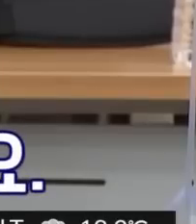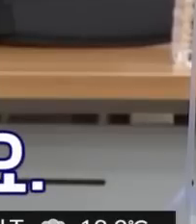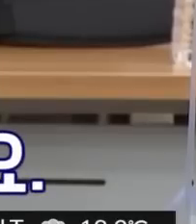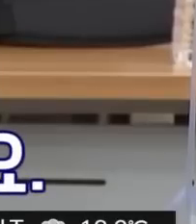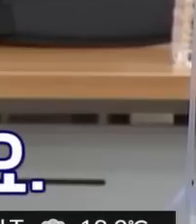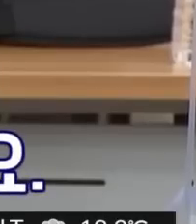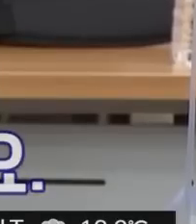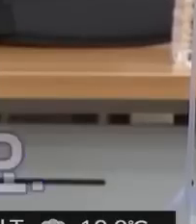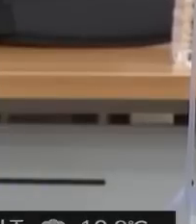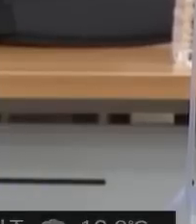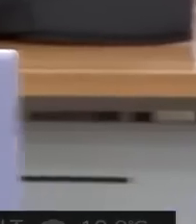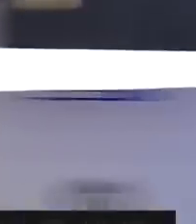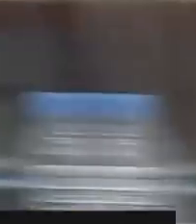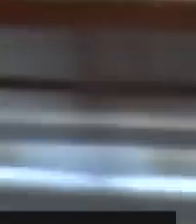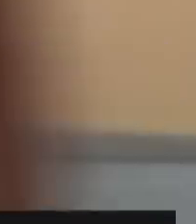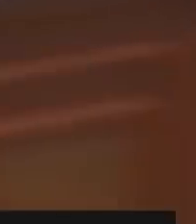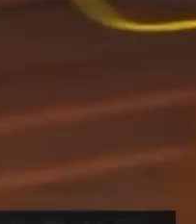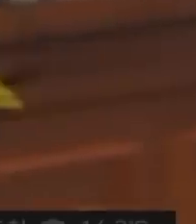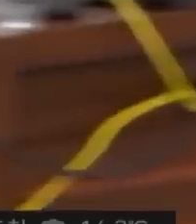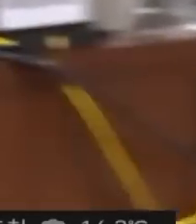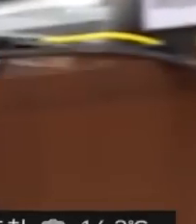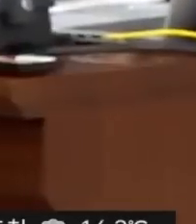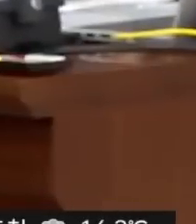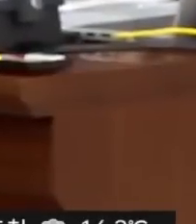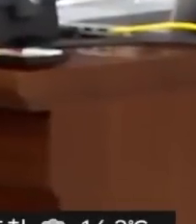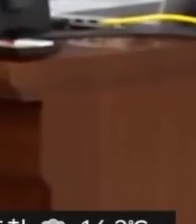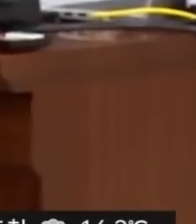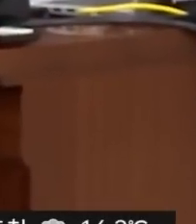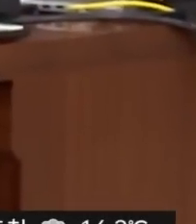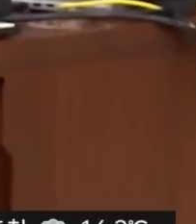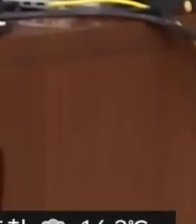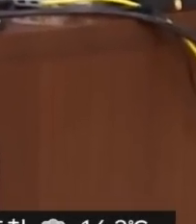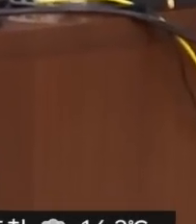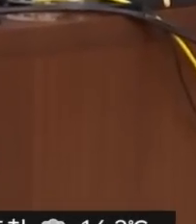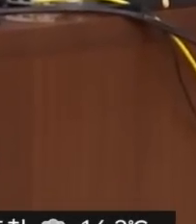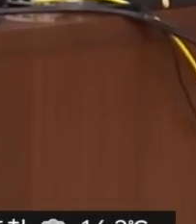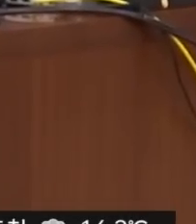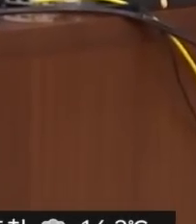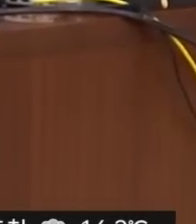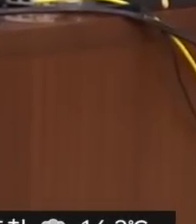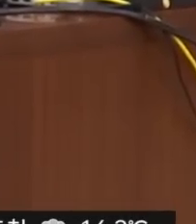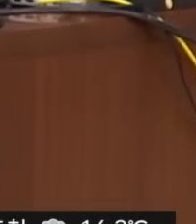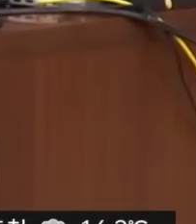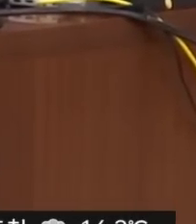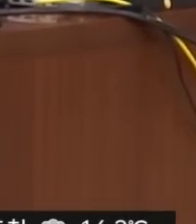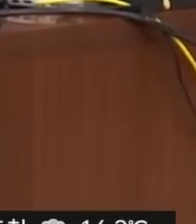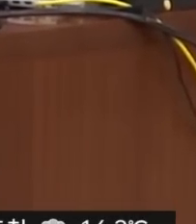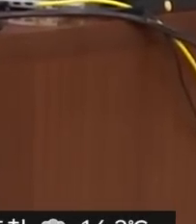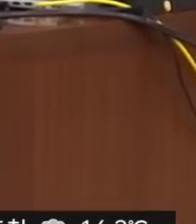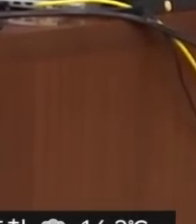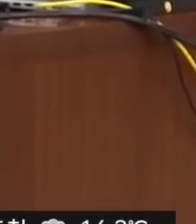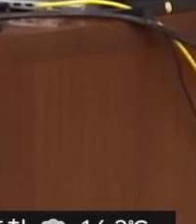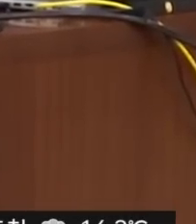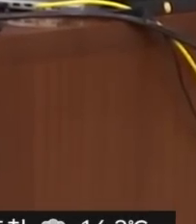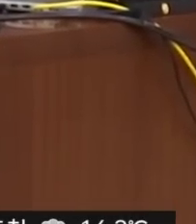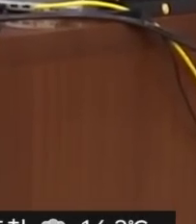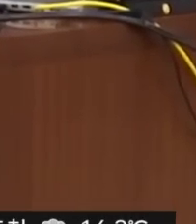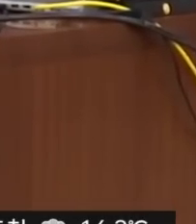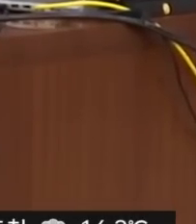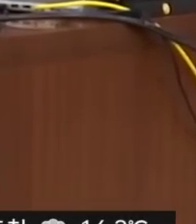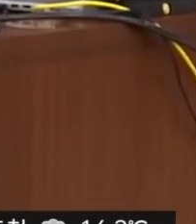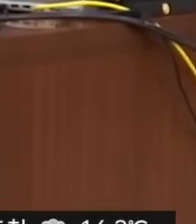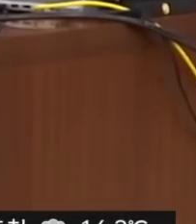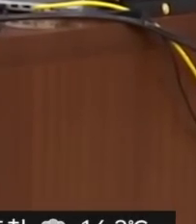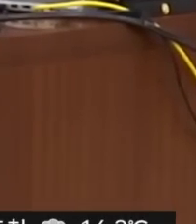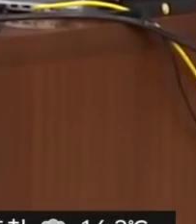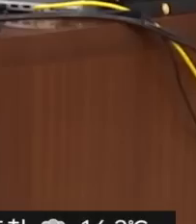거예요. 그 상황은 저도 그 시점에 이제 동영상이 찍힌 것도 그렇고 언론에 SNS에 게재되는